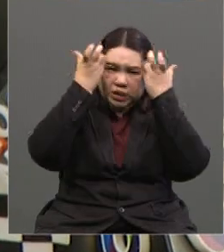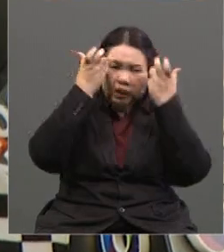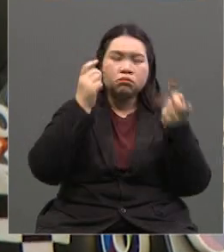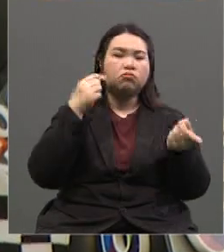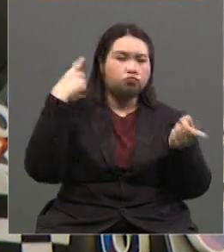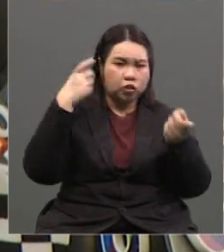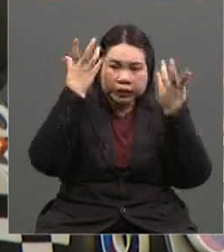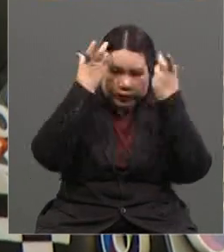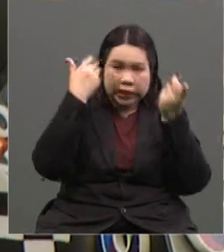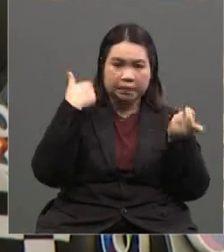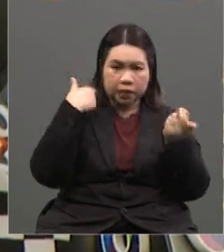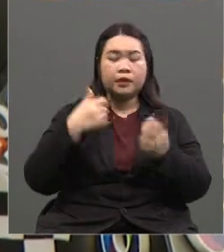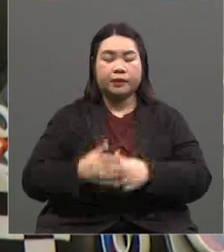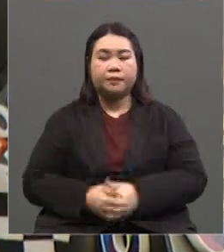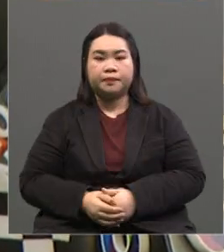นะ